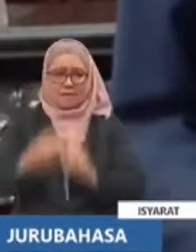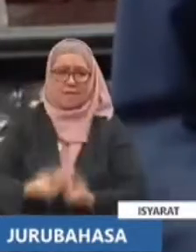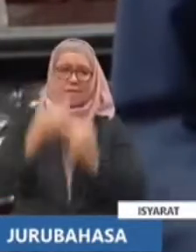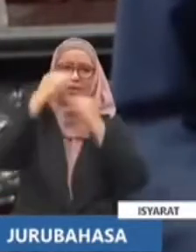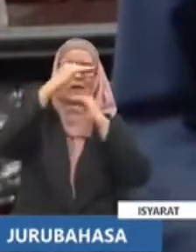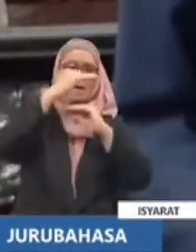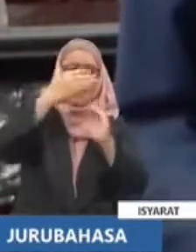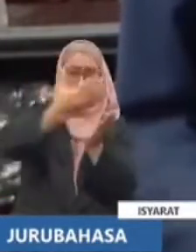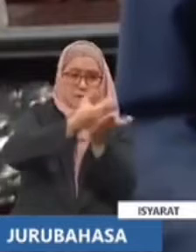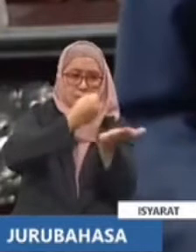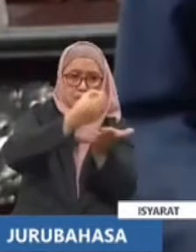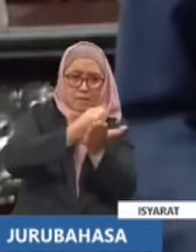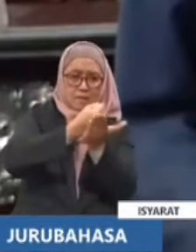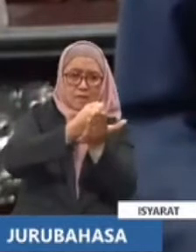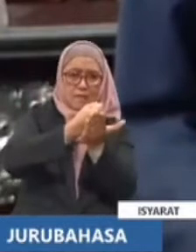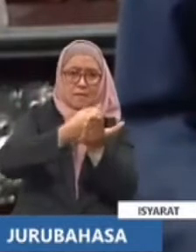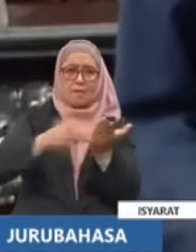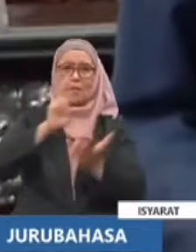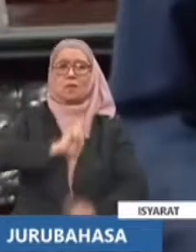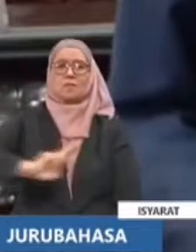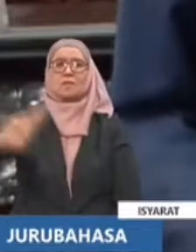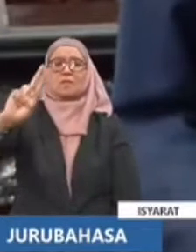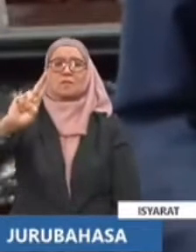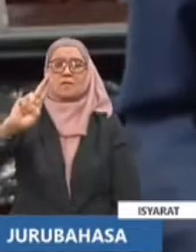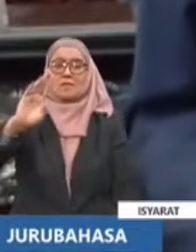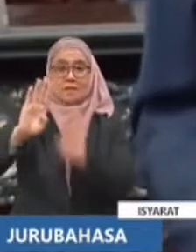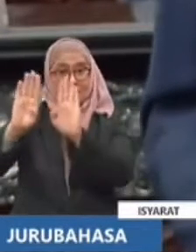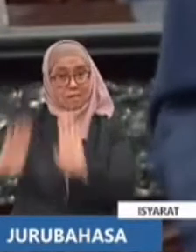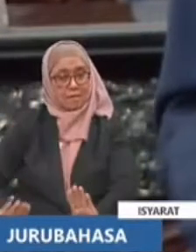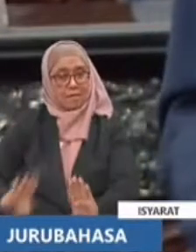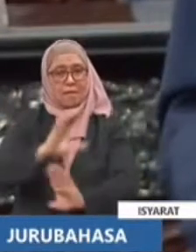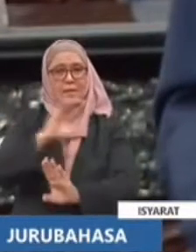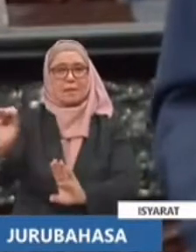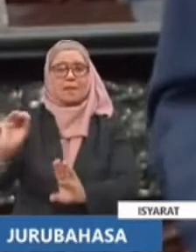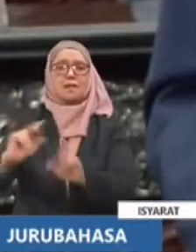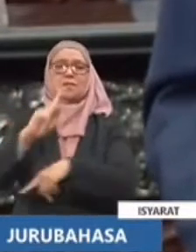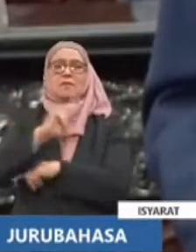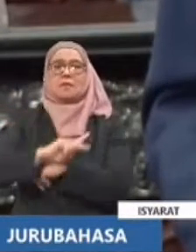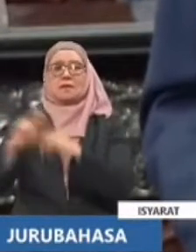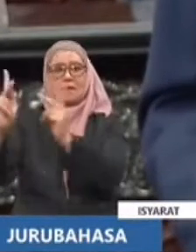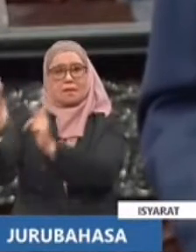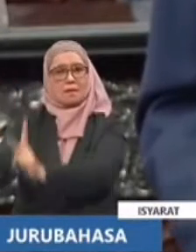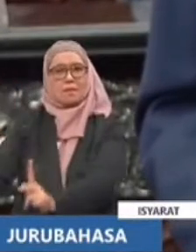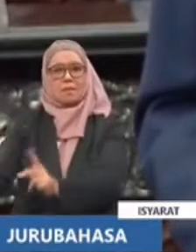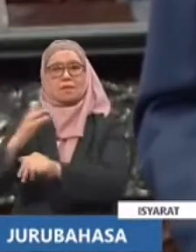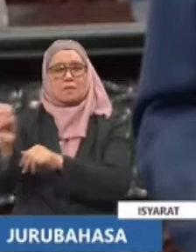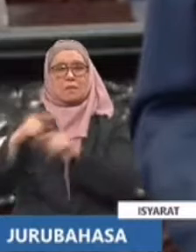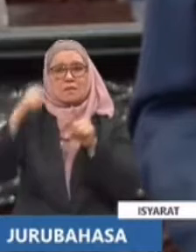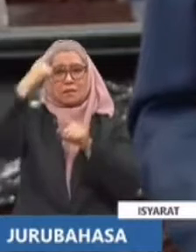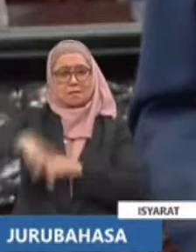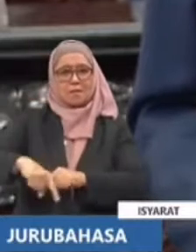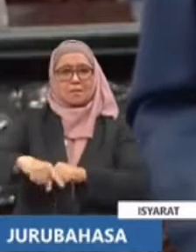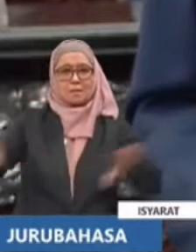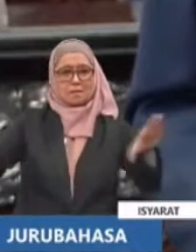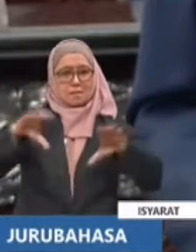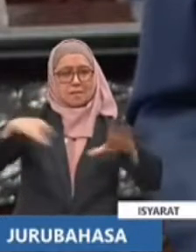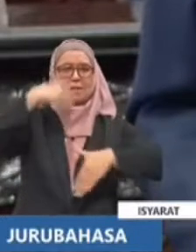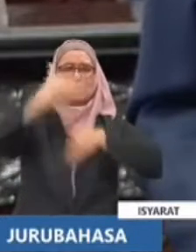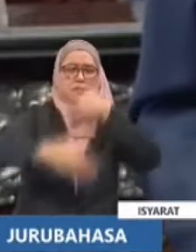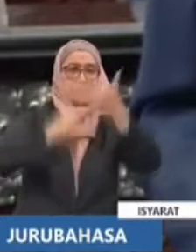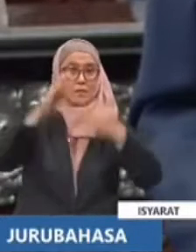Hai pendapatan agama bangsa dan kau Dalam melaksanakan pembangunan